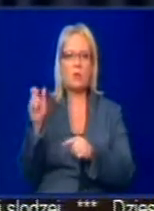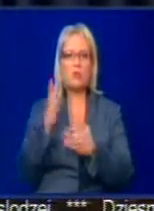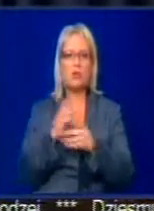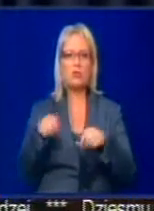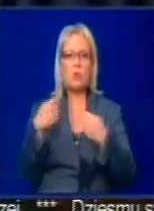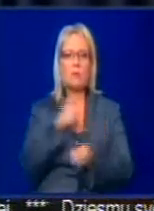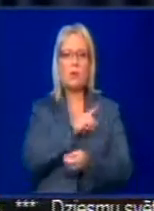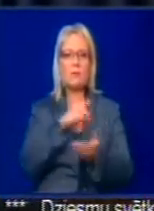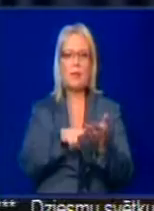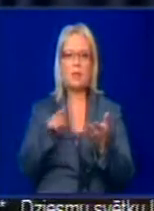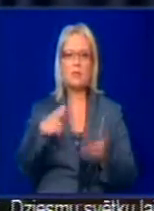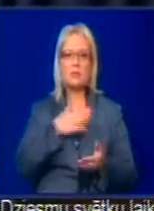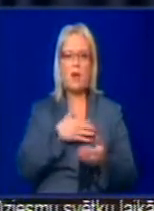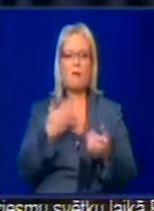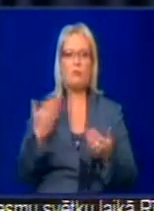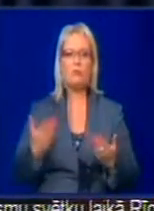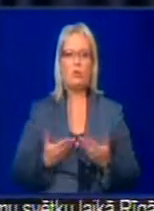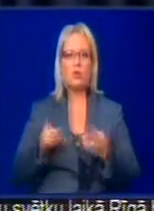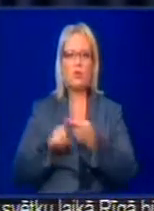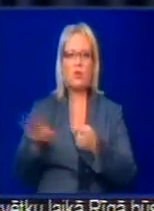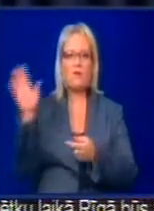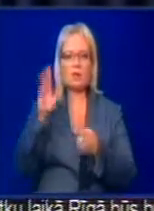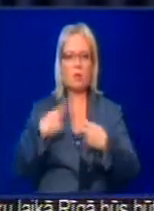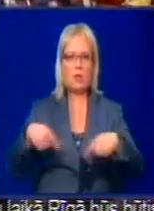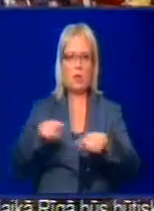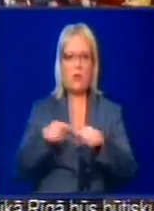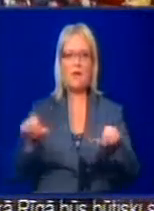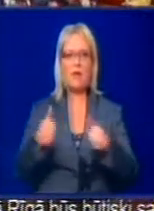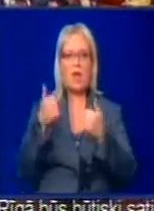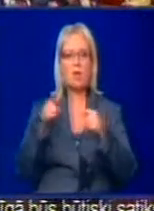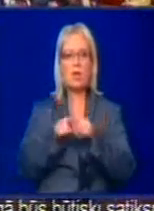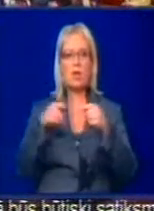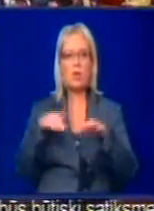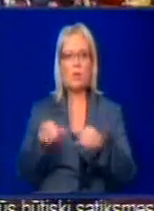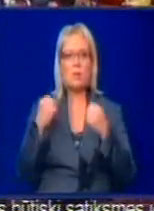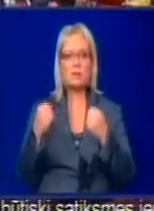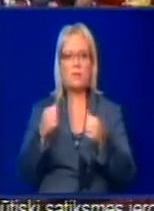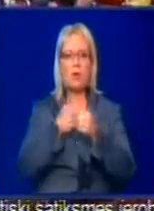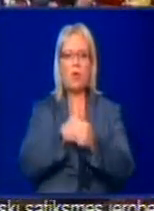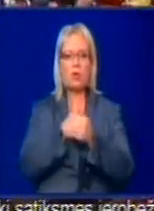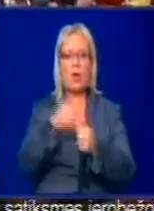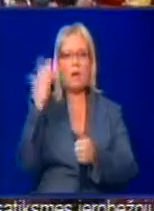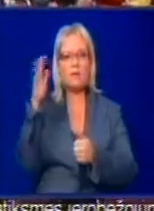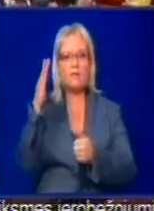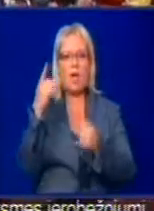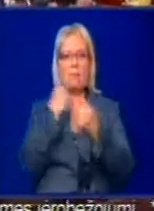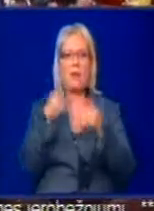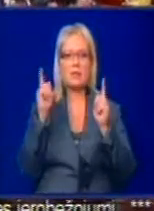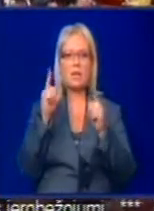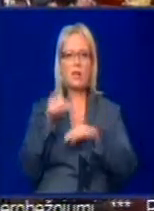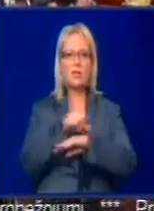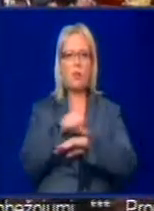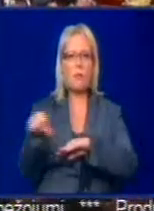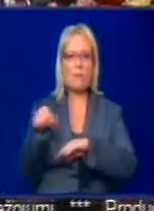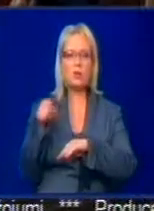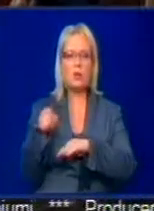tiks dot iespēju legalizēt savu uzturēšanu Savienoto valstu teritorijā. Vienlaiks arī nolemts pastiprināt kontroli uz ASV un Meksikas